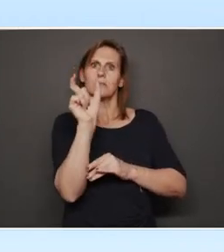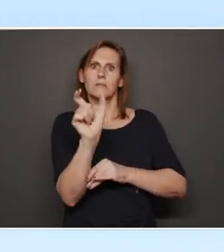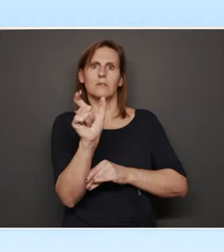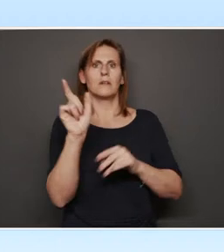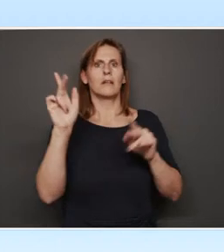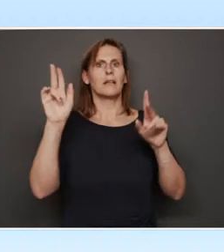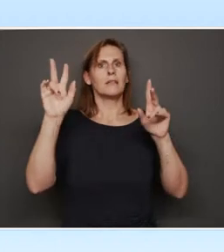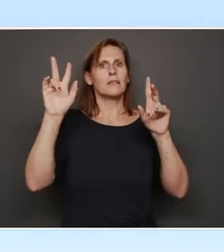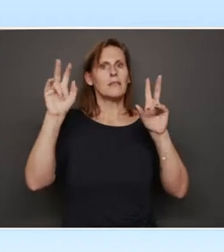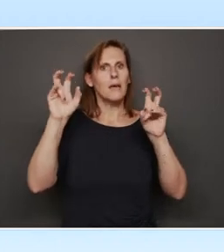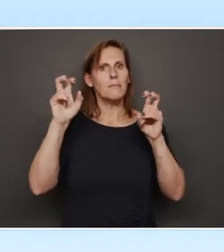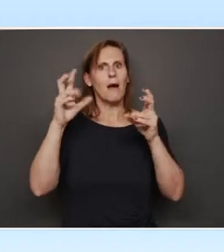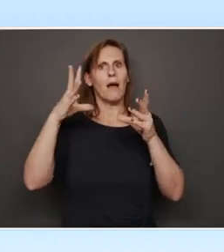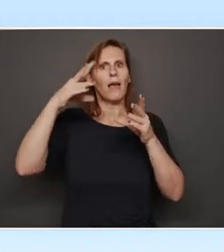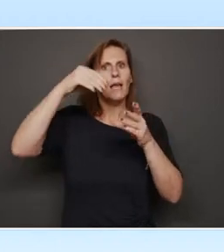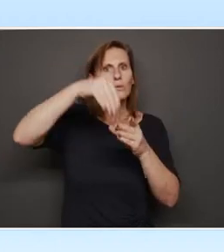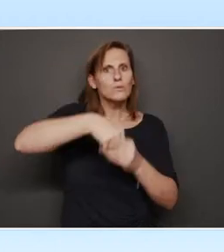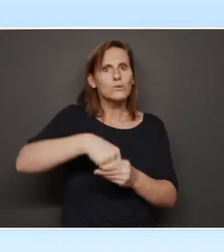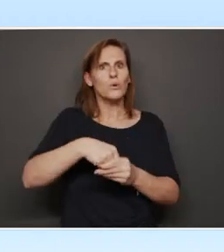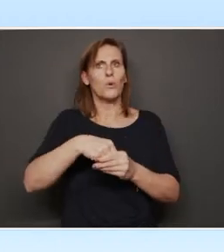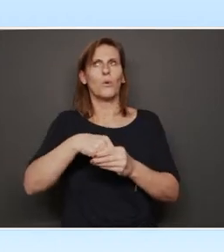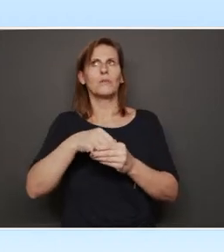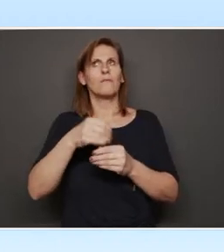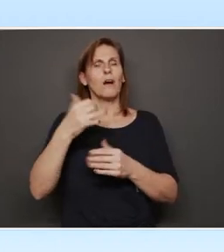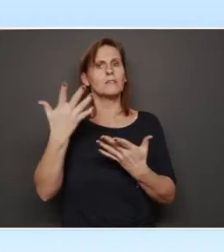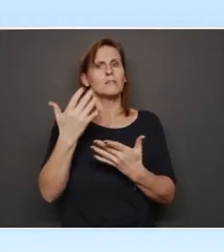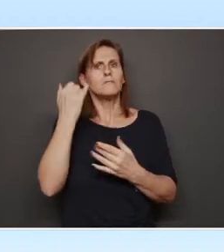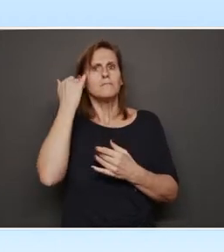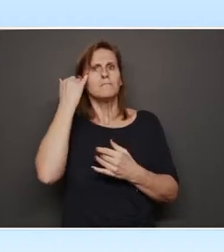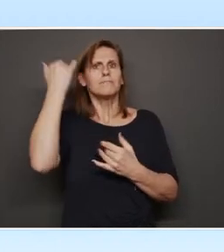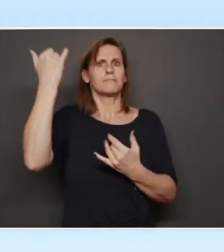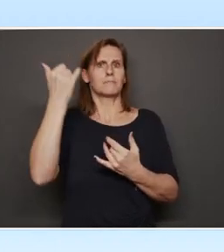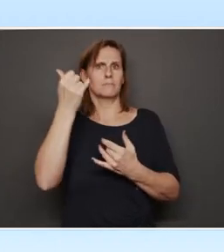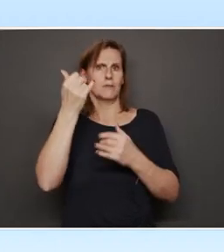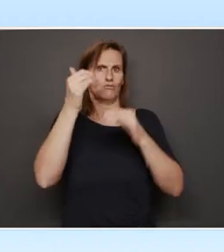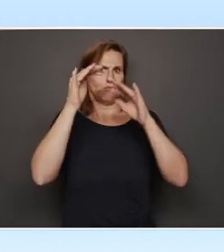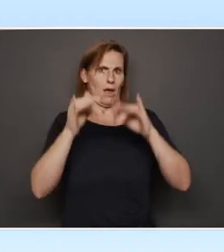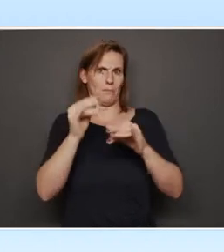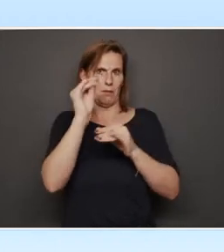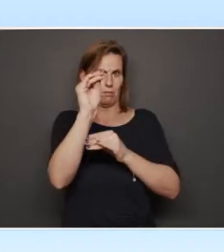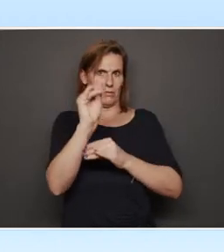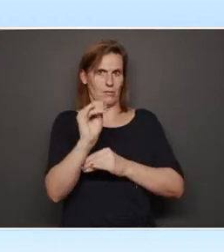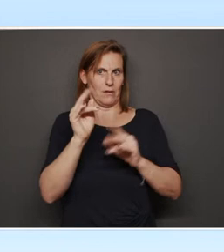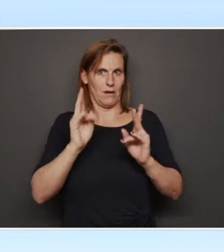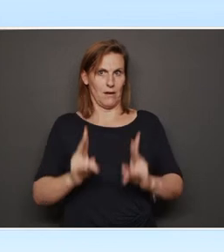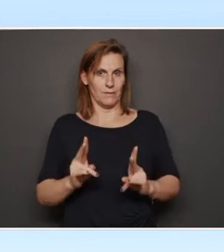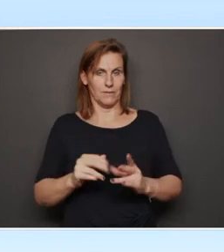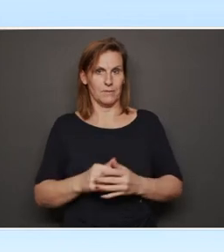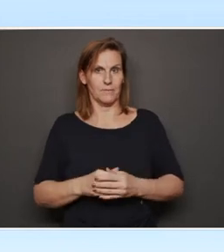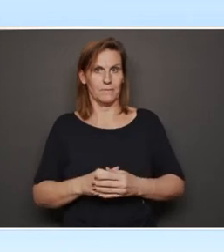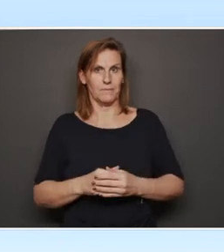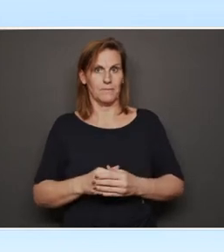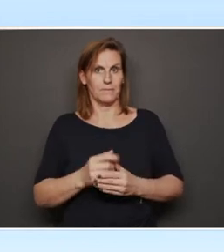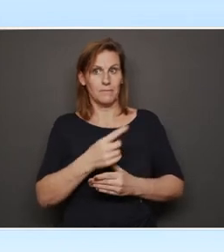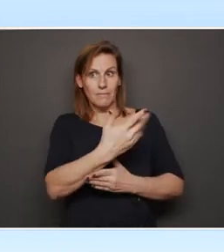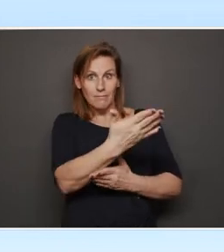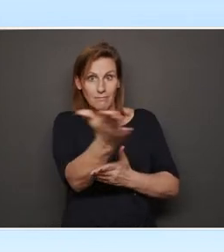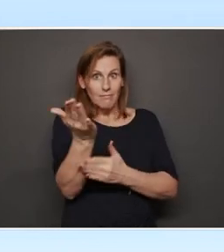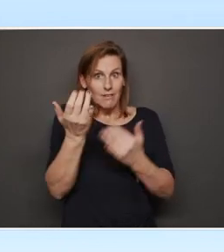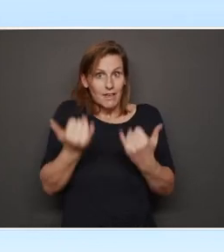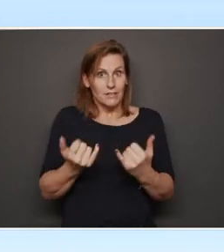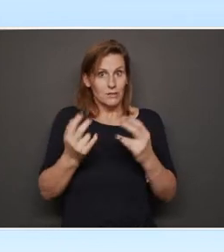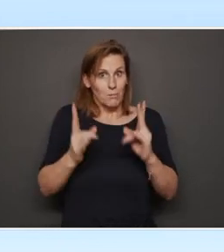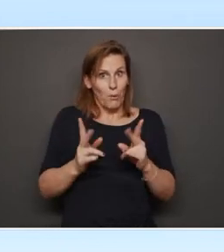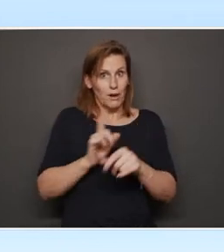Thema Inklusion eingeben können. Und damit Sie jetzt Gelegenheit und